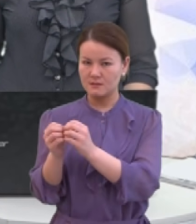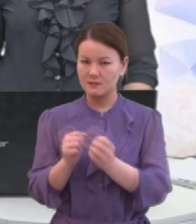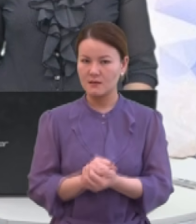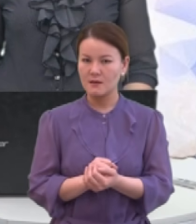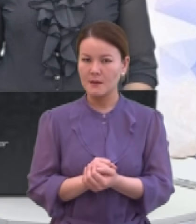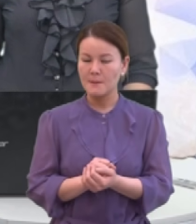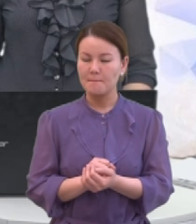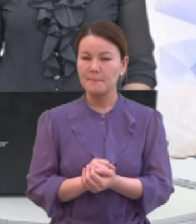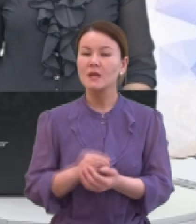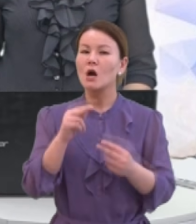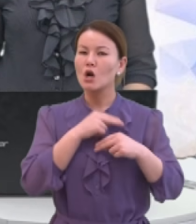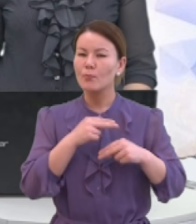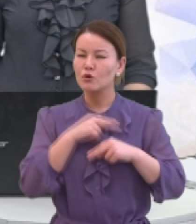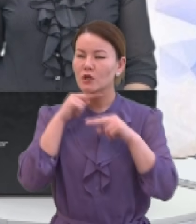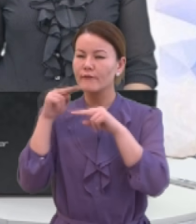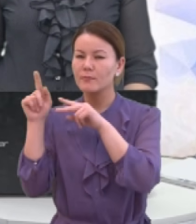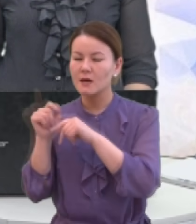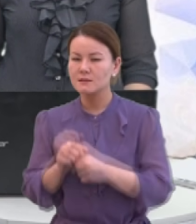работаем внимательно